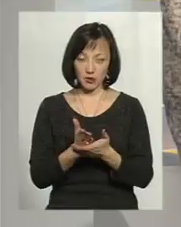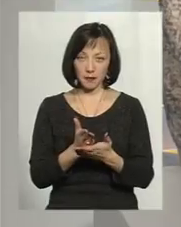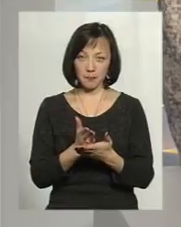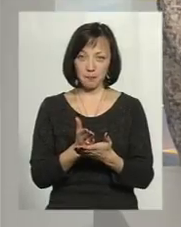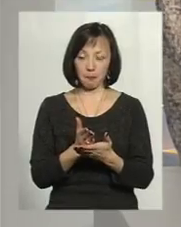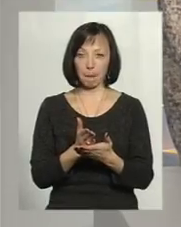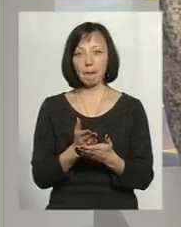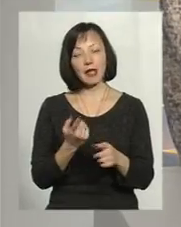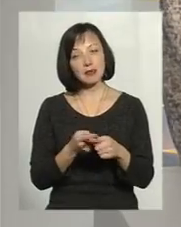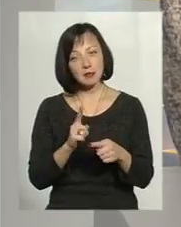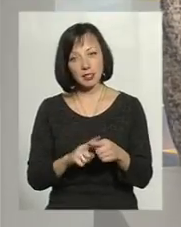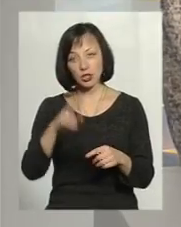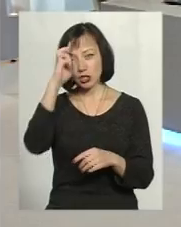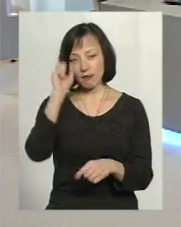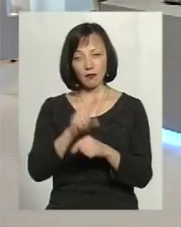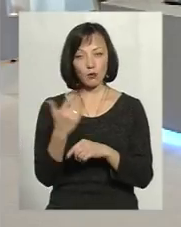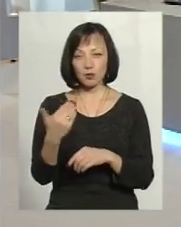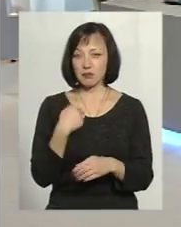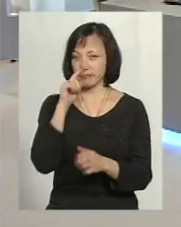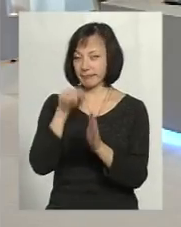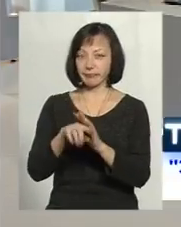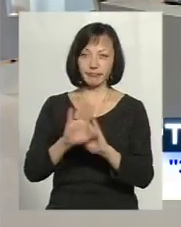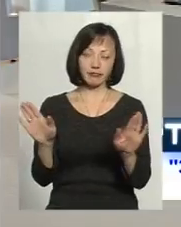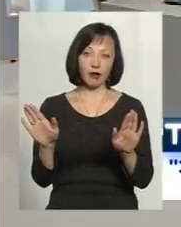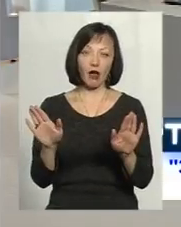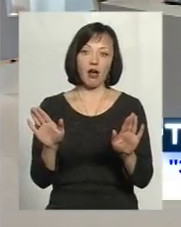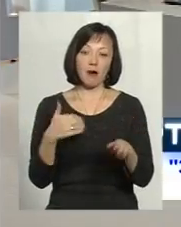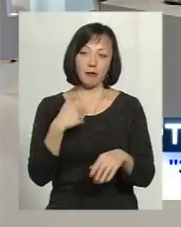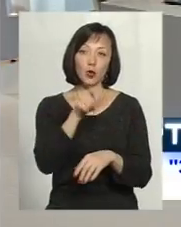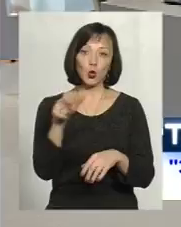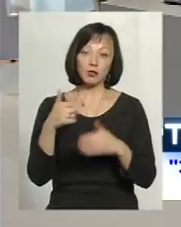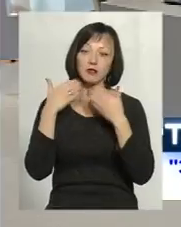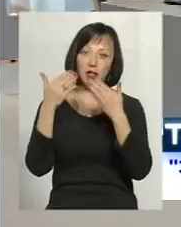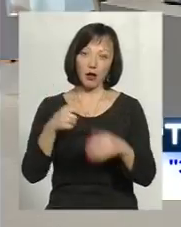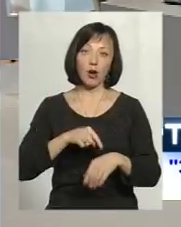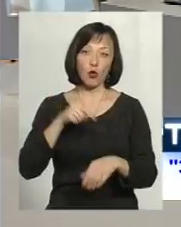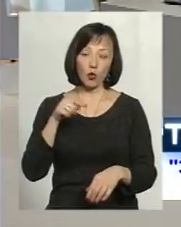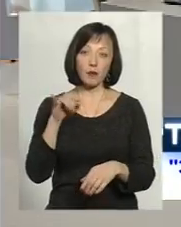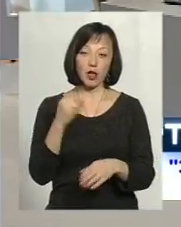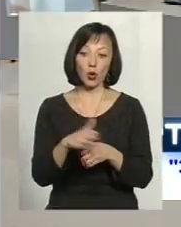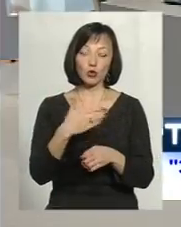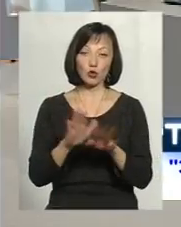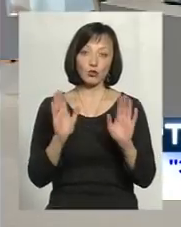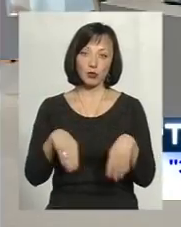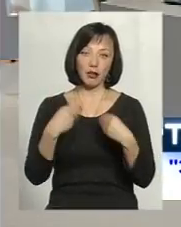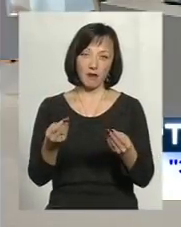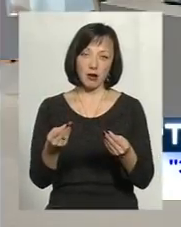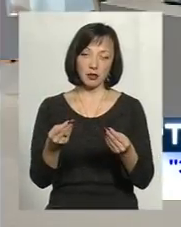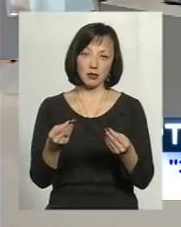Ну, це державна функція. Ми, звичайно, що люди звертаємось, реагуємо і розстрочку будемо